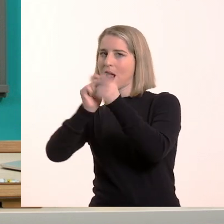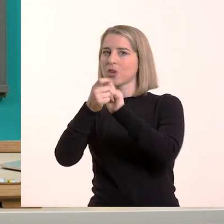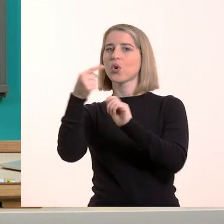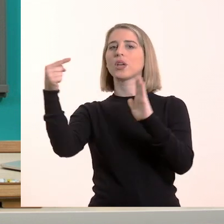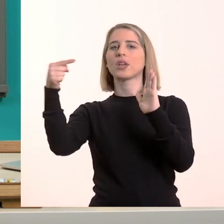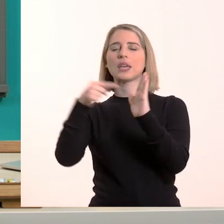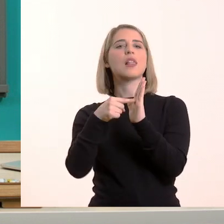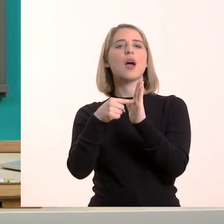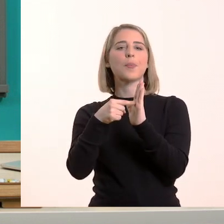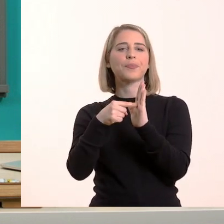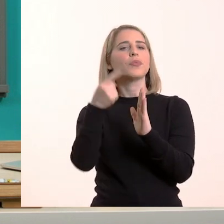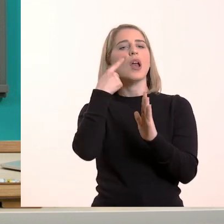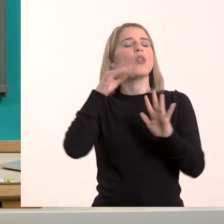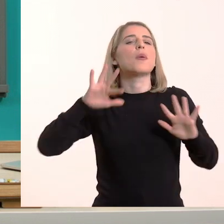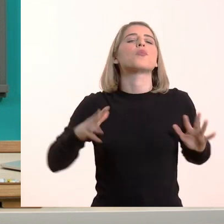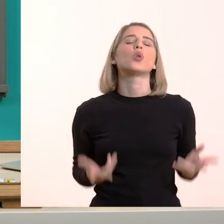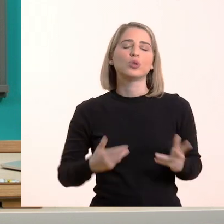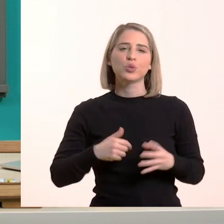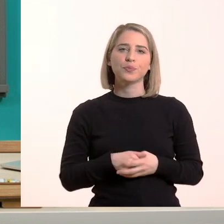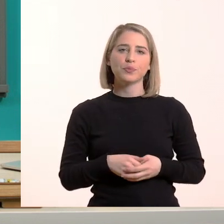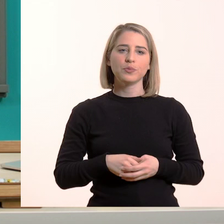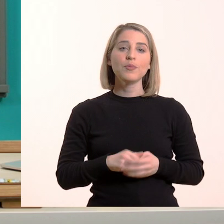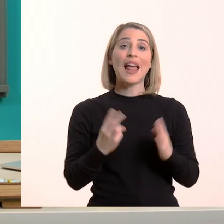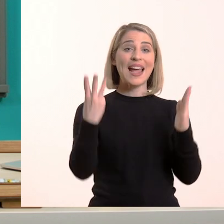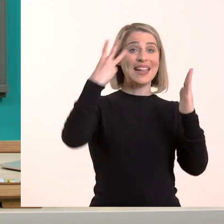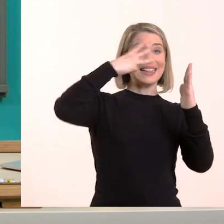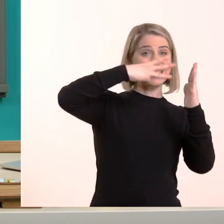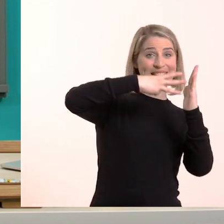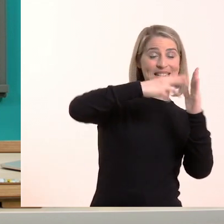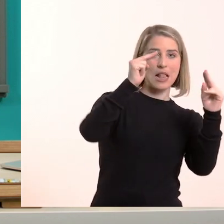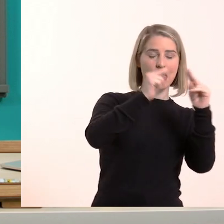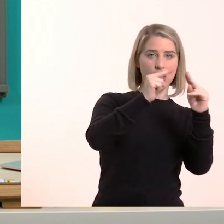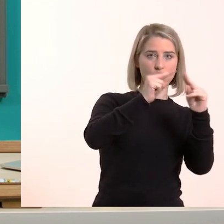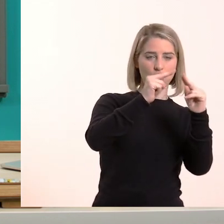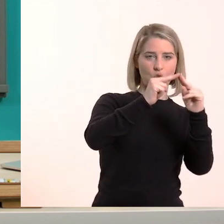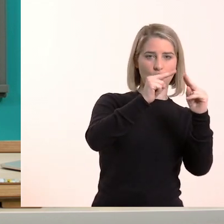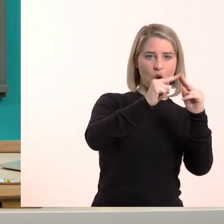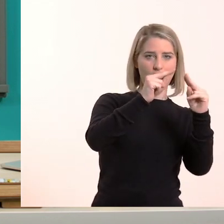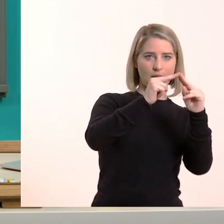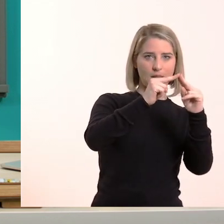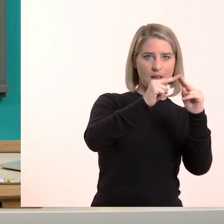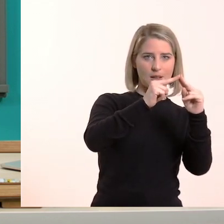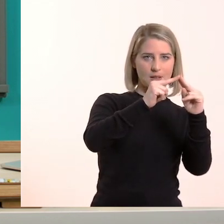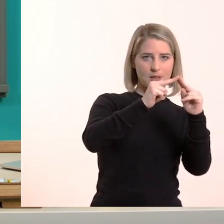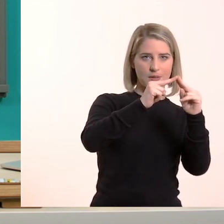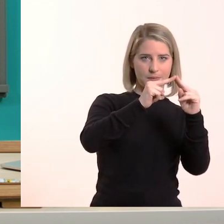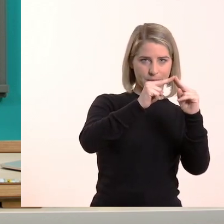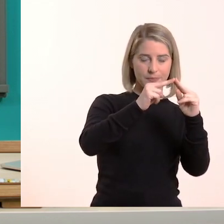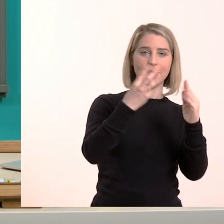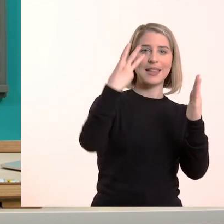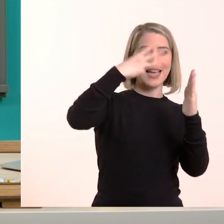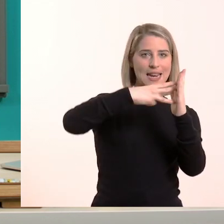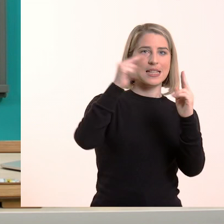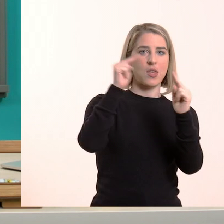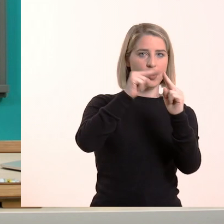1.000 παιδιά. Άρα, τις 3.000 σοκολάτες τώρα, το γράφω δίπλα, τις 3.000